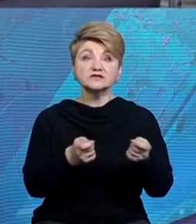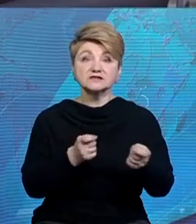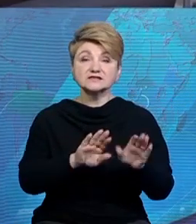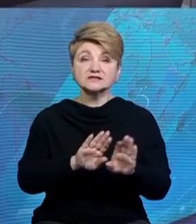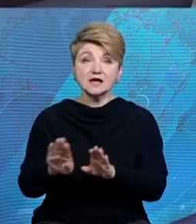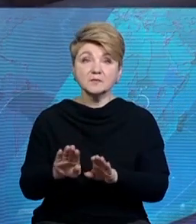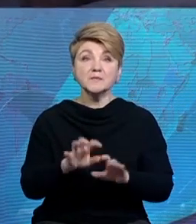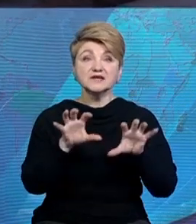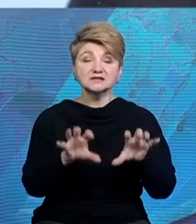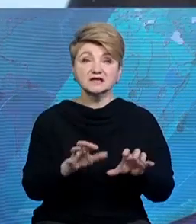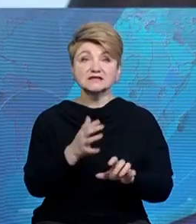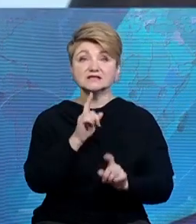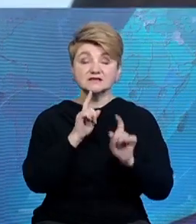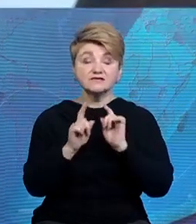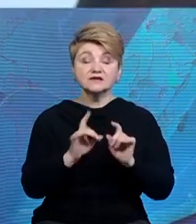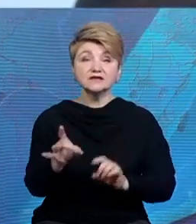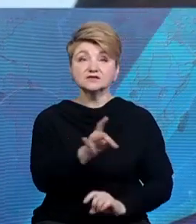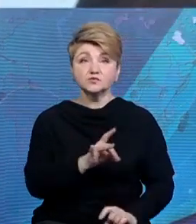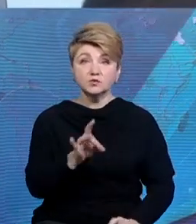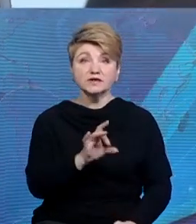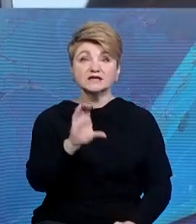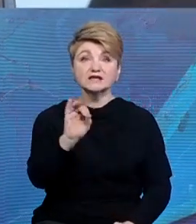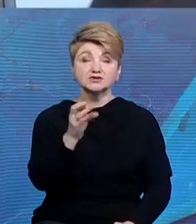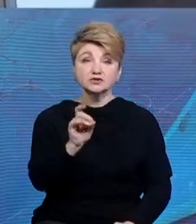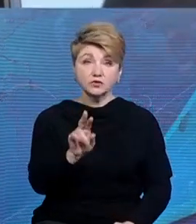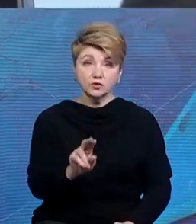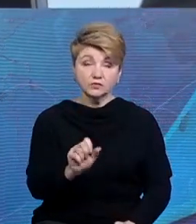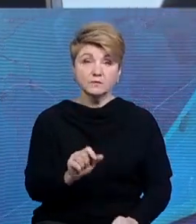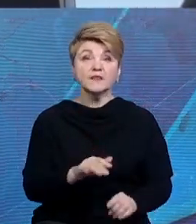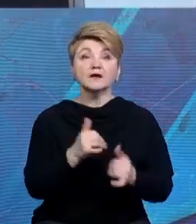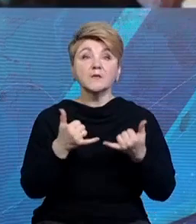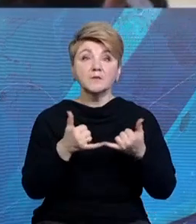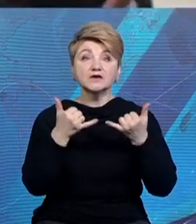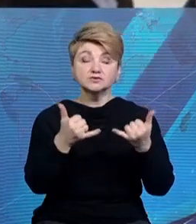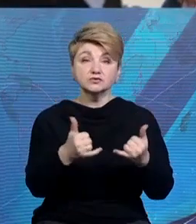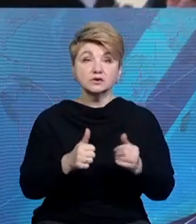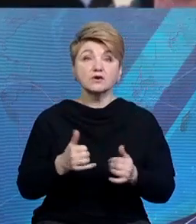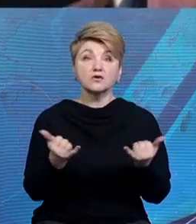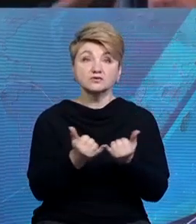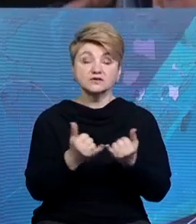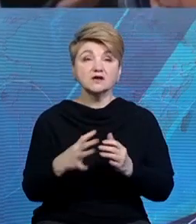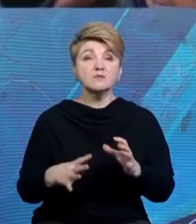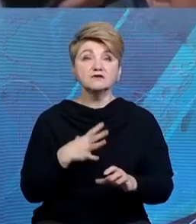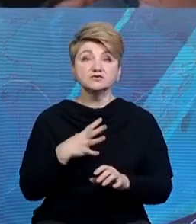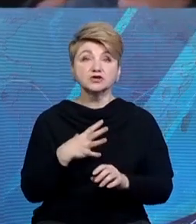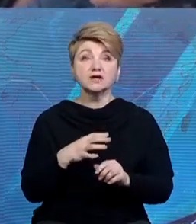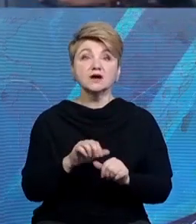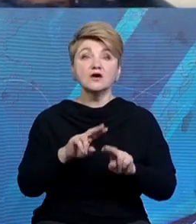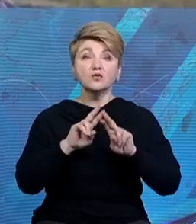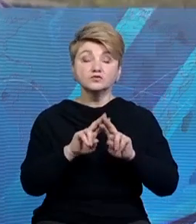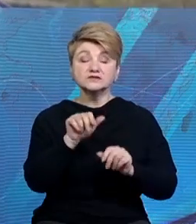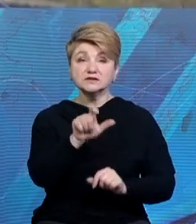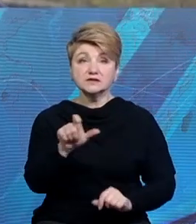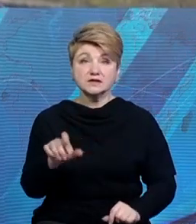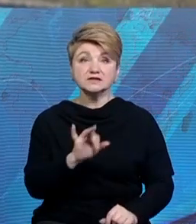председателя Совета Республики Национального собрания Анатолием Исаченко. Среди почетных гостей и бывшие узники из Беларуси. Мы